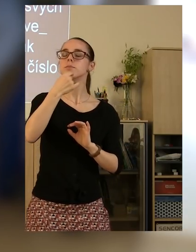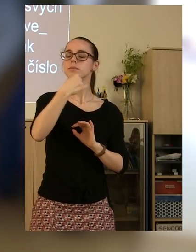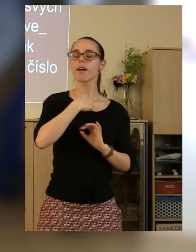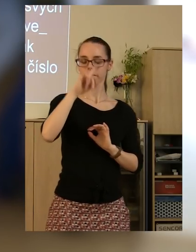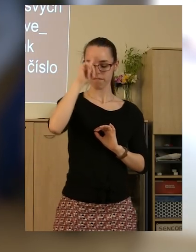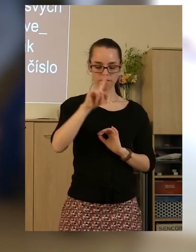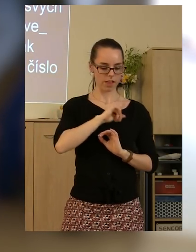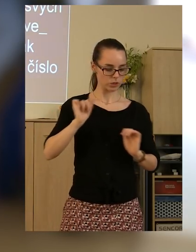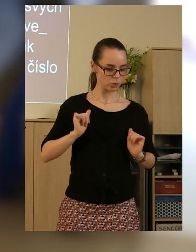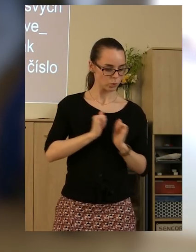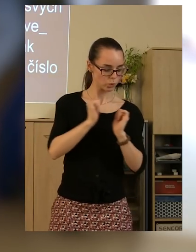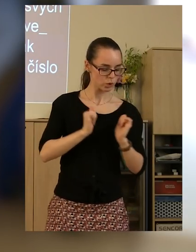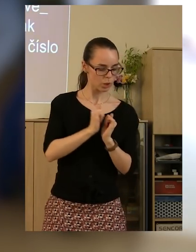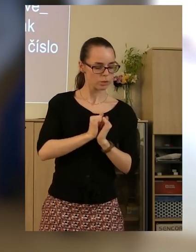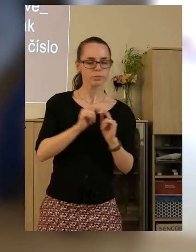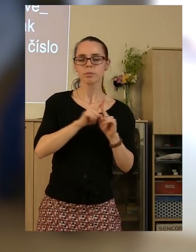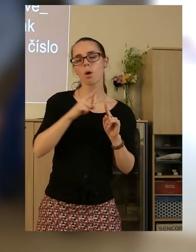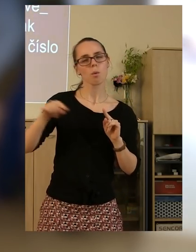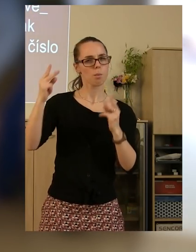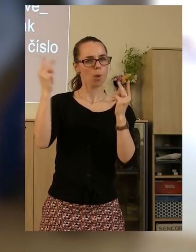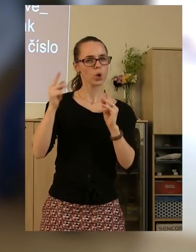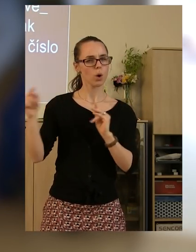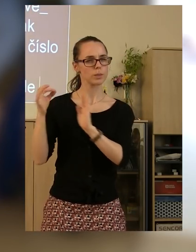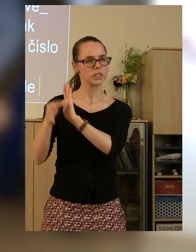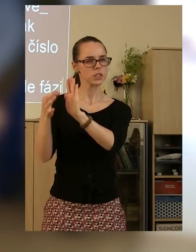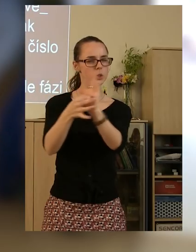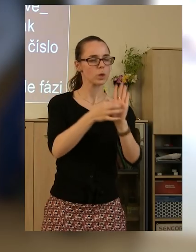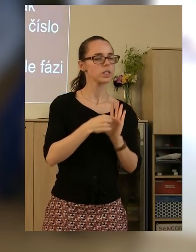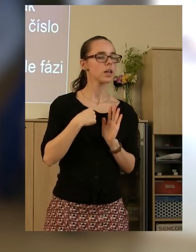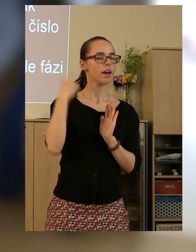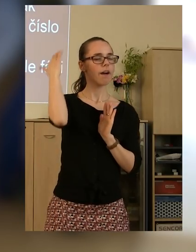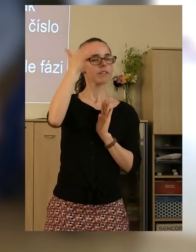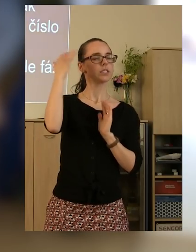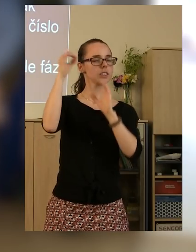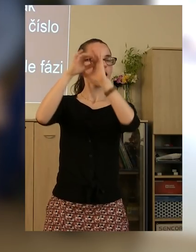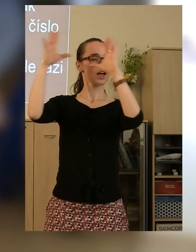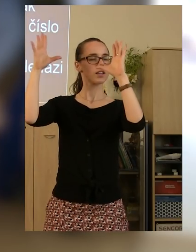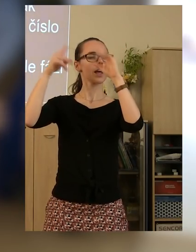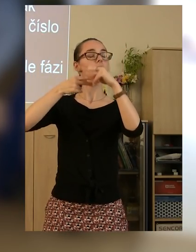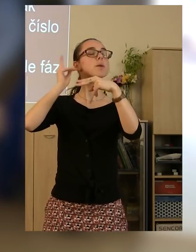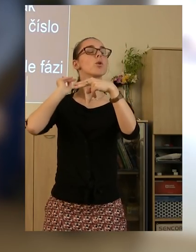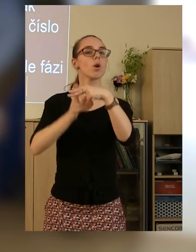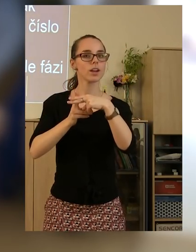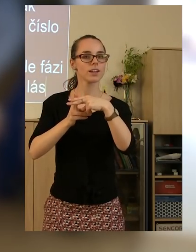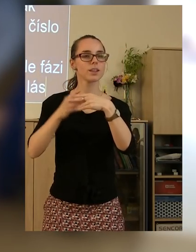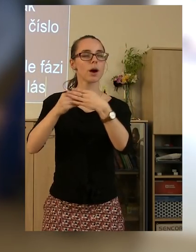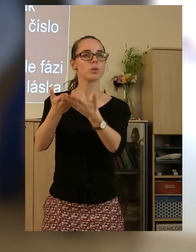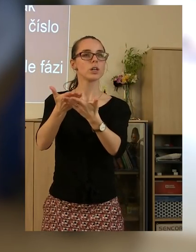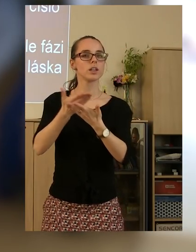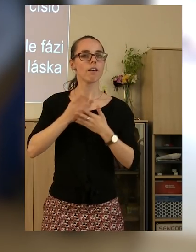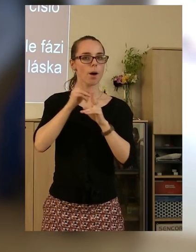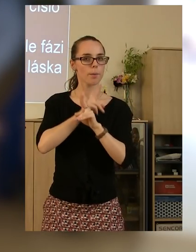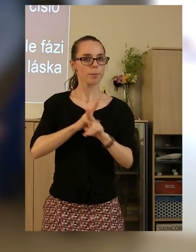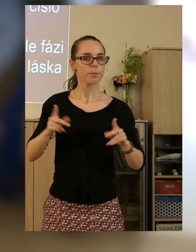tak všichni, kteří dospěli do téhle fáze, tak říkají, že pak je prostě mír a láska. A to je opravdový tajemství, který